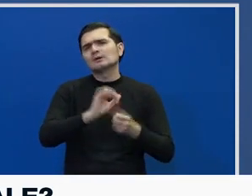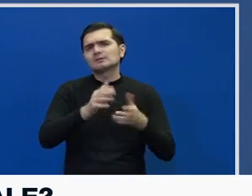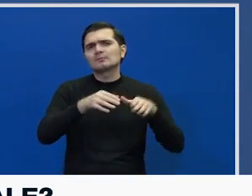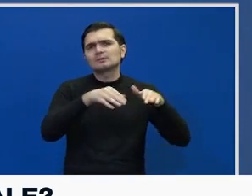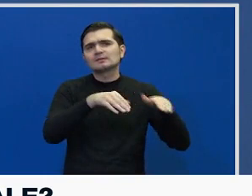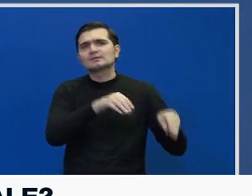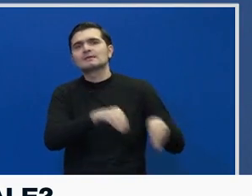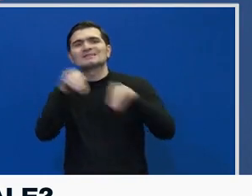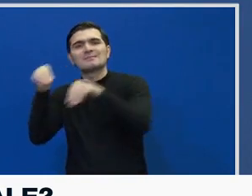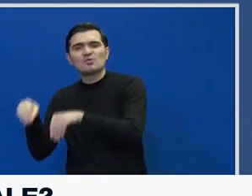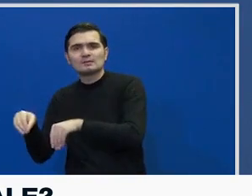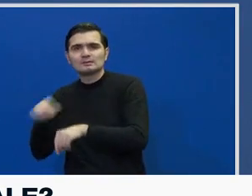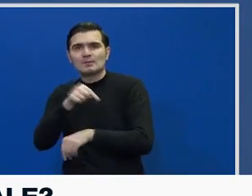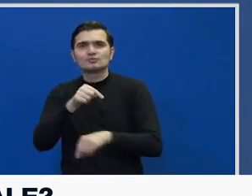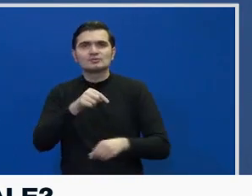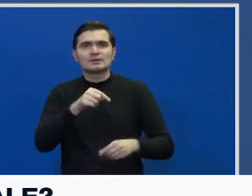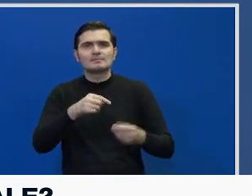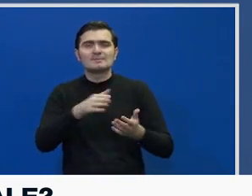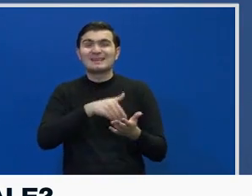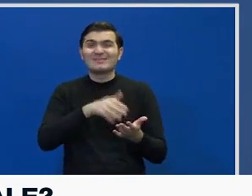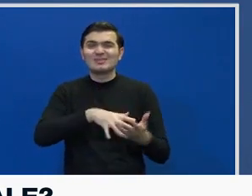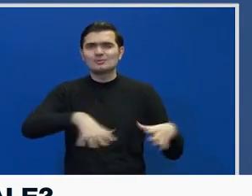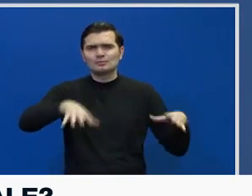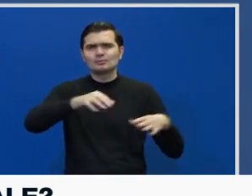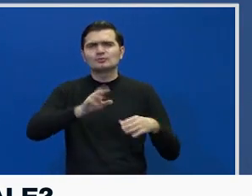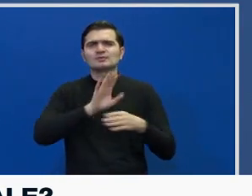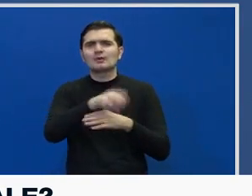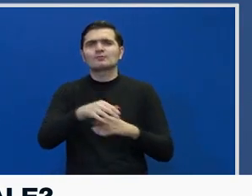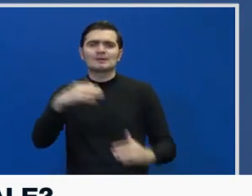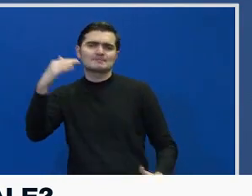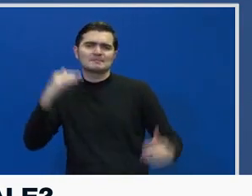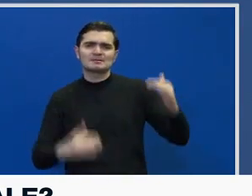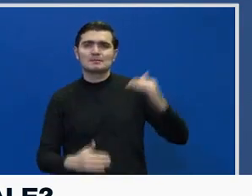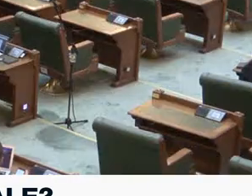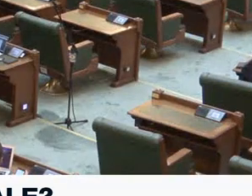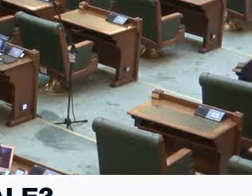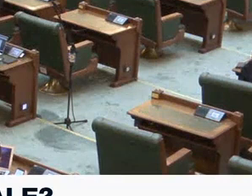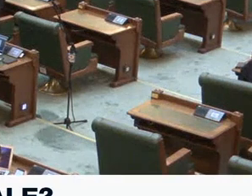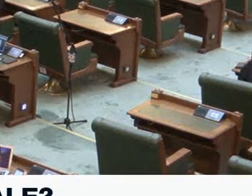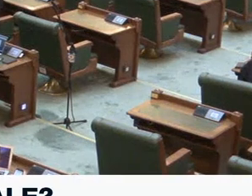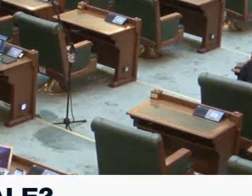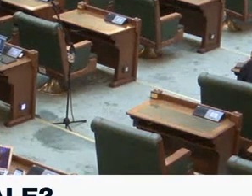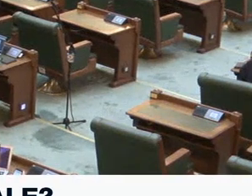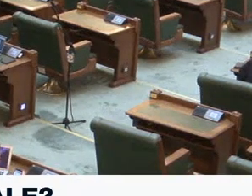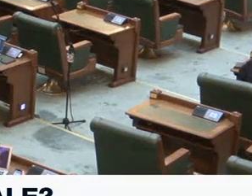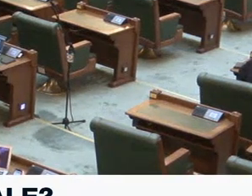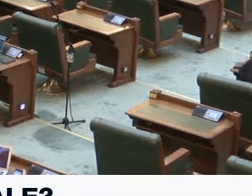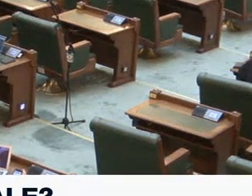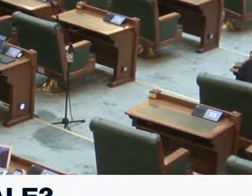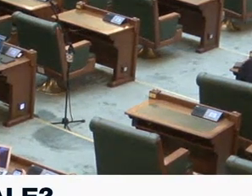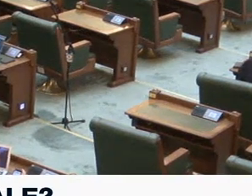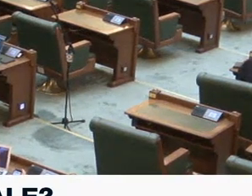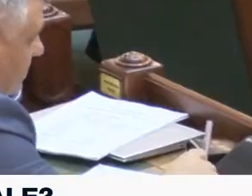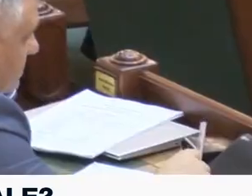a destabilizării acestor mari servicii publice de care România are nevoie. Despre riscul ca proiectul privind